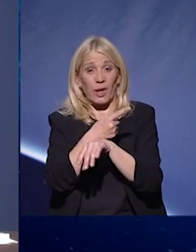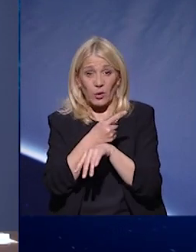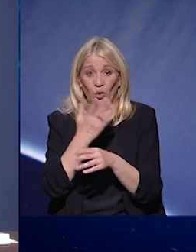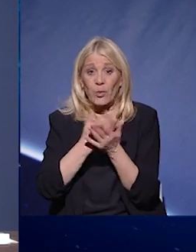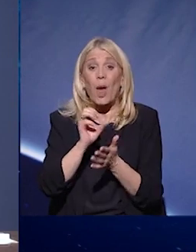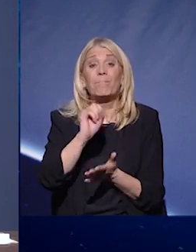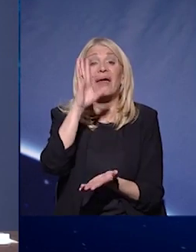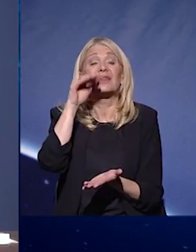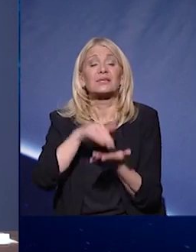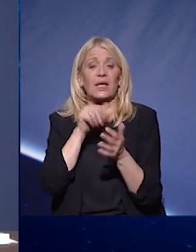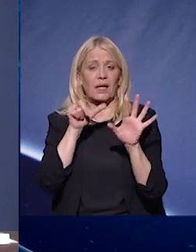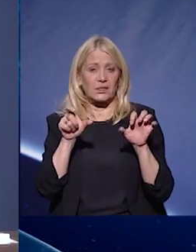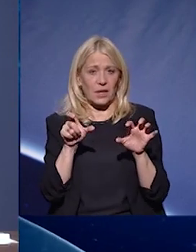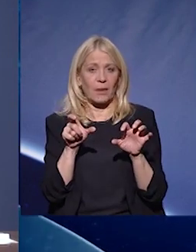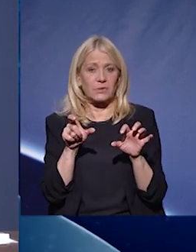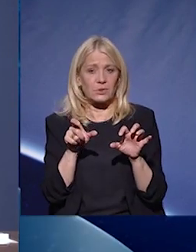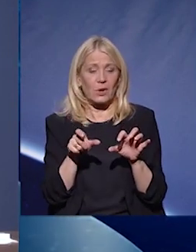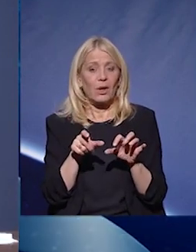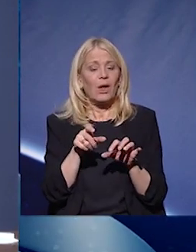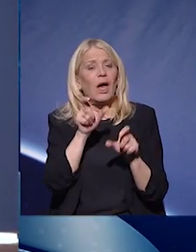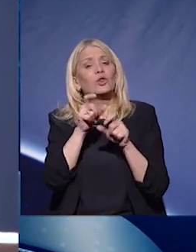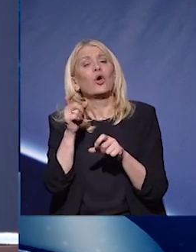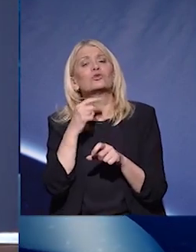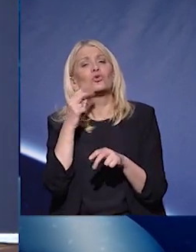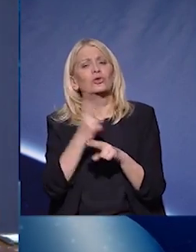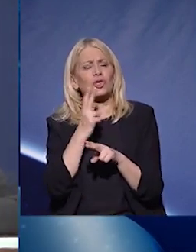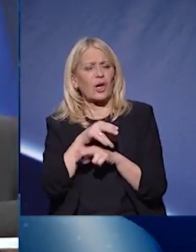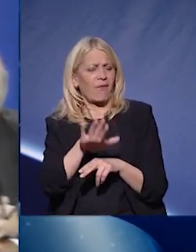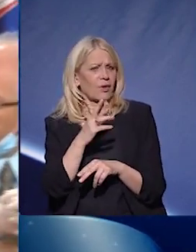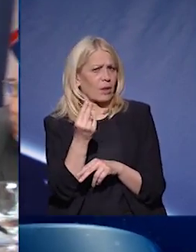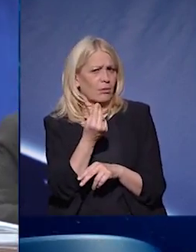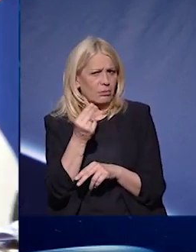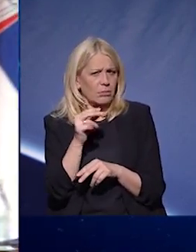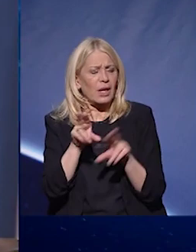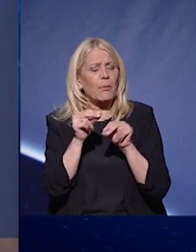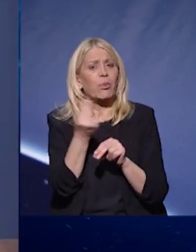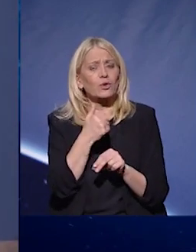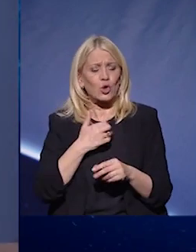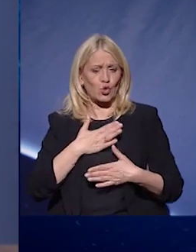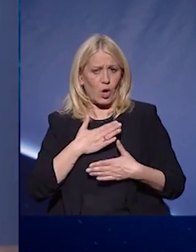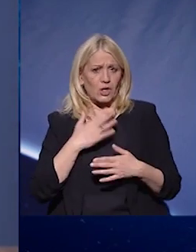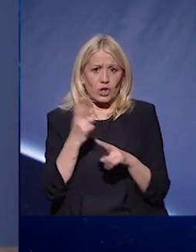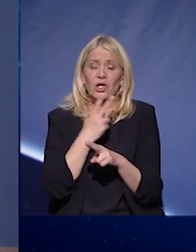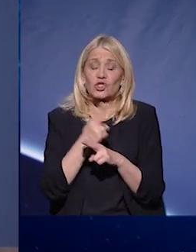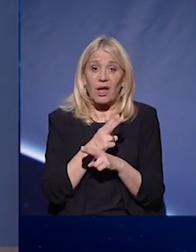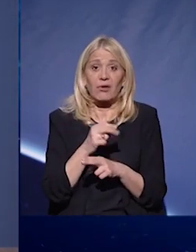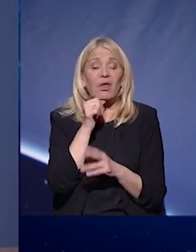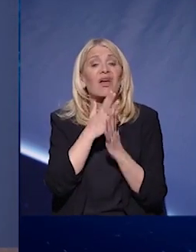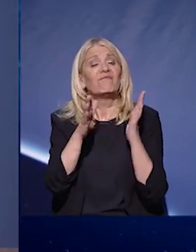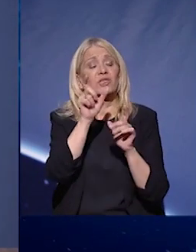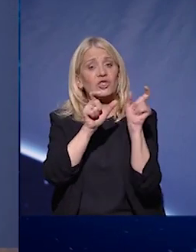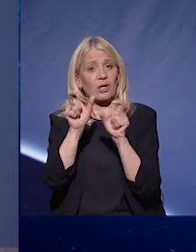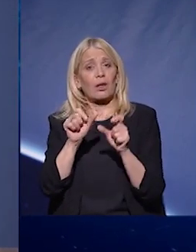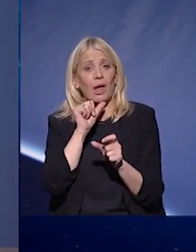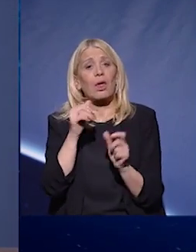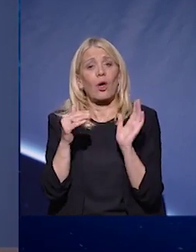je bilo 15.700. Ali to su državljani Republike Srbije, to su naši državljani i većina njih je